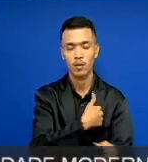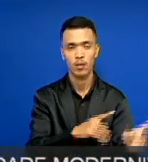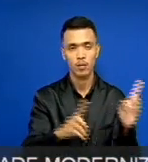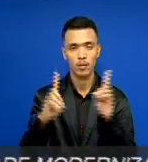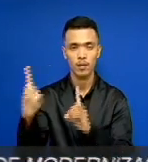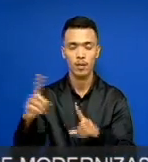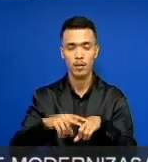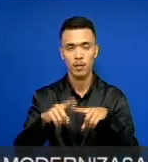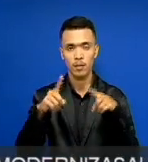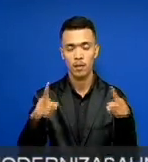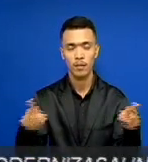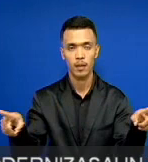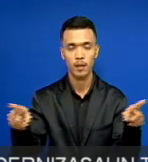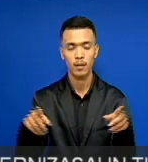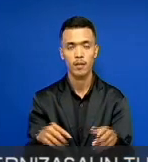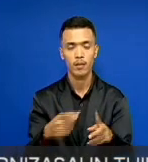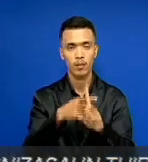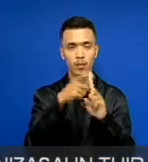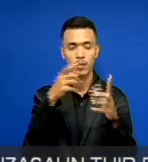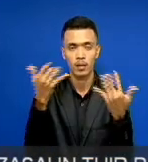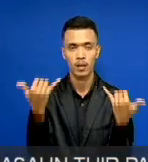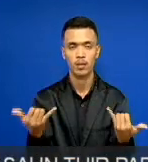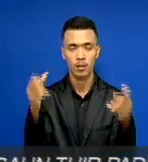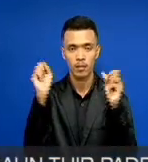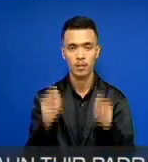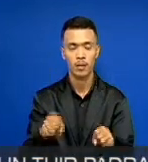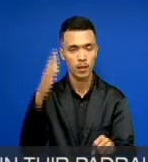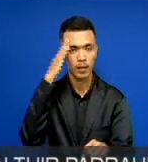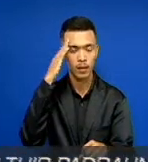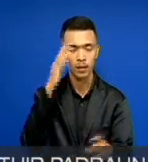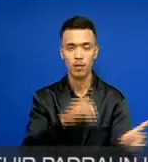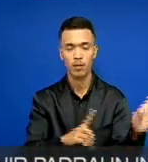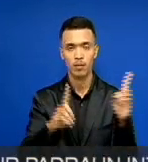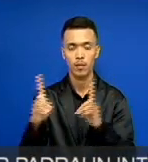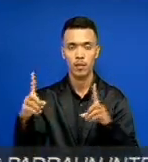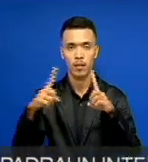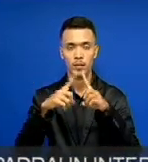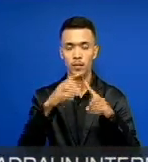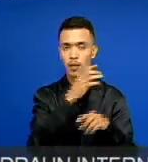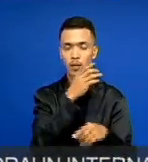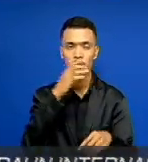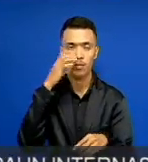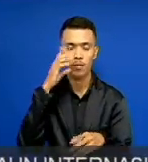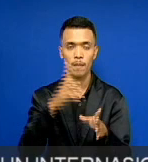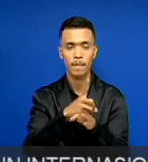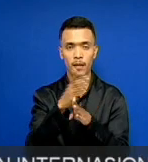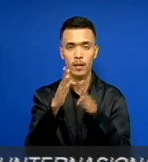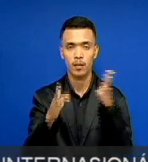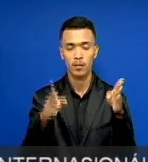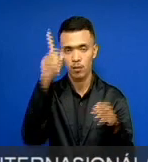Mebe idane karik lius idane ambele hatene nobele aplika ba amni hortikultura. Direktur Nasional